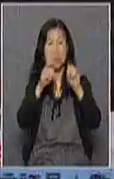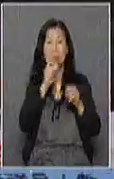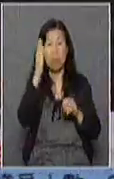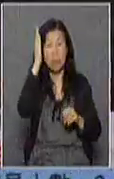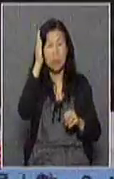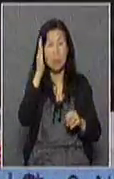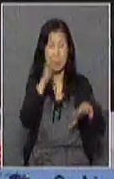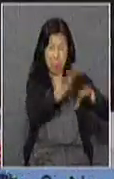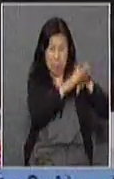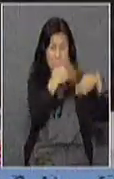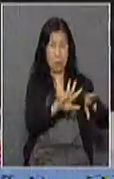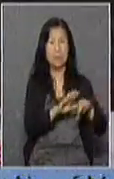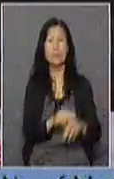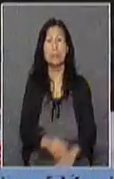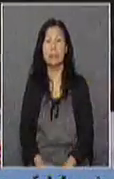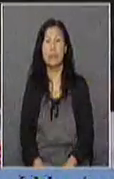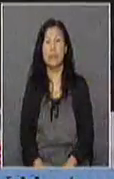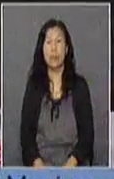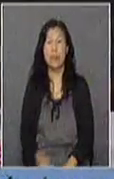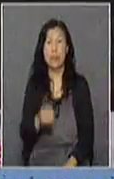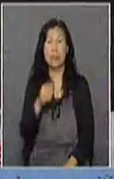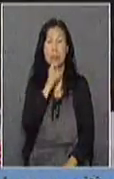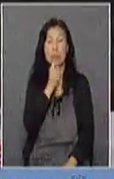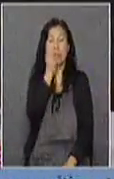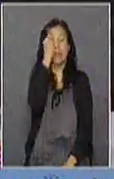不搞住。這個更加荒謬，